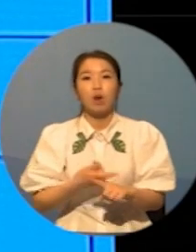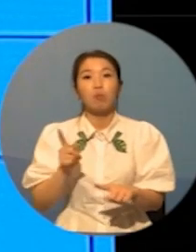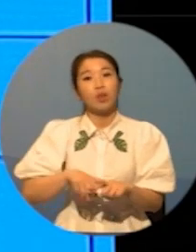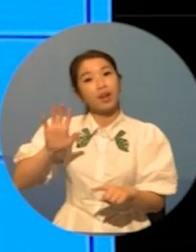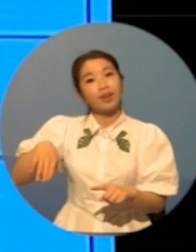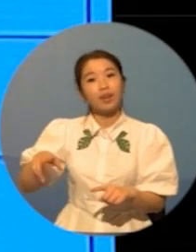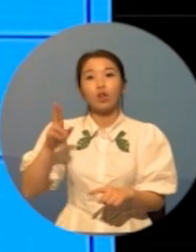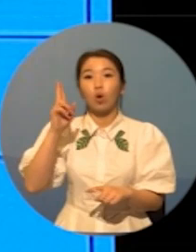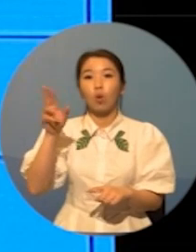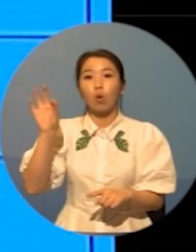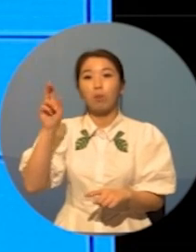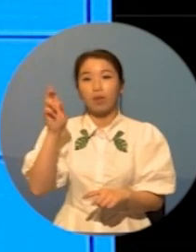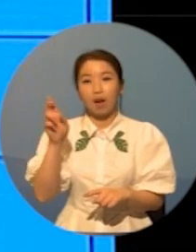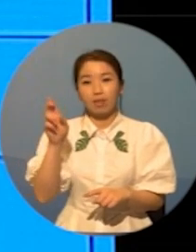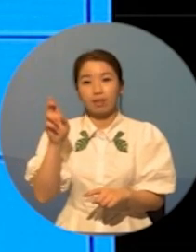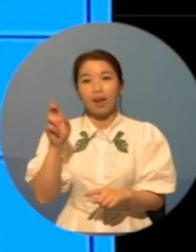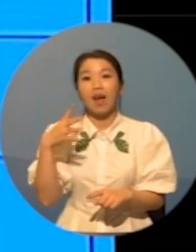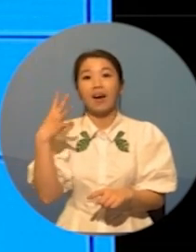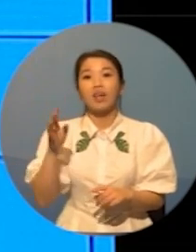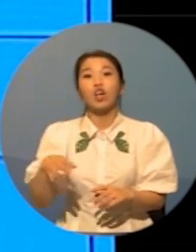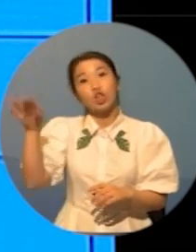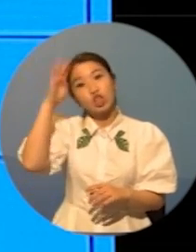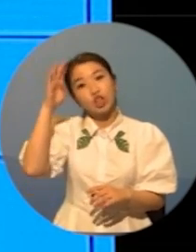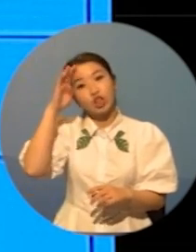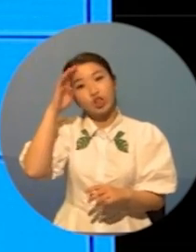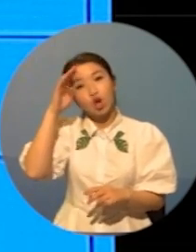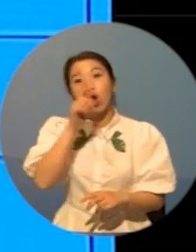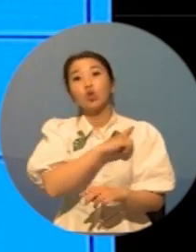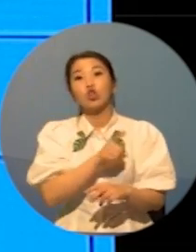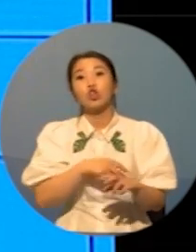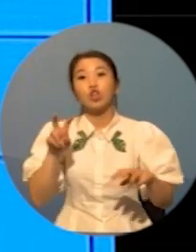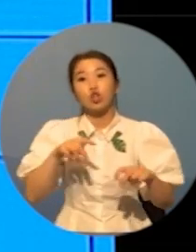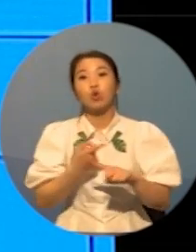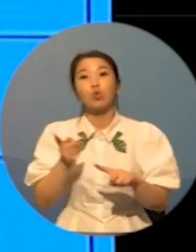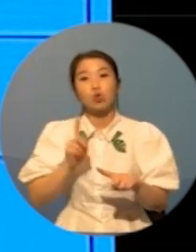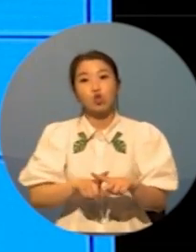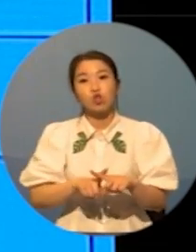Бұннан кейін қоблан 40 жігітін сынамақ үшін атының ерін алды.